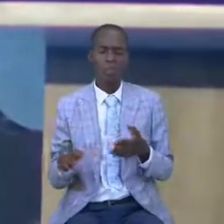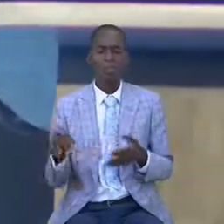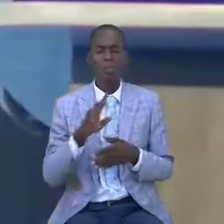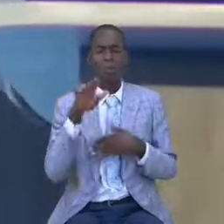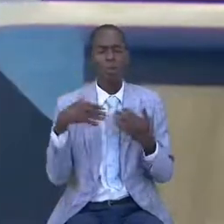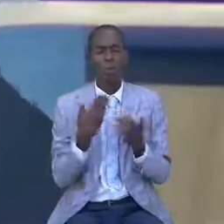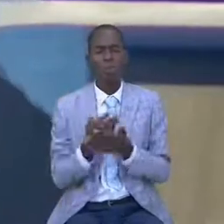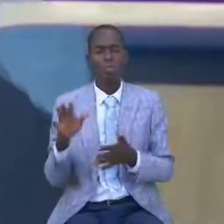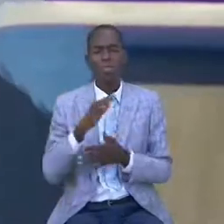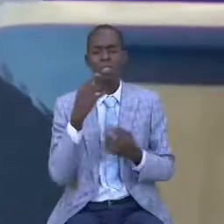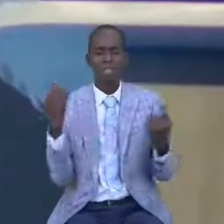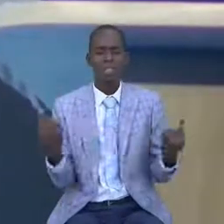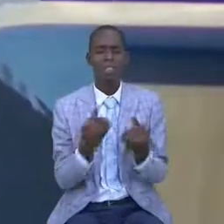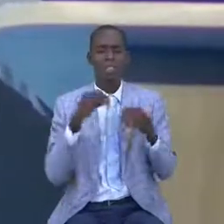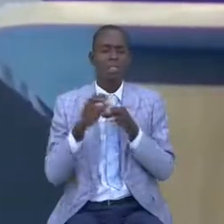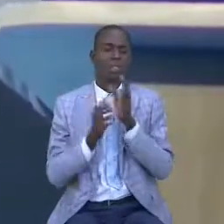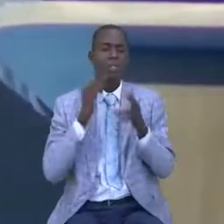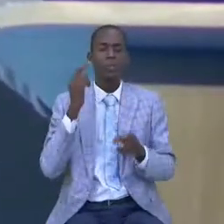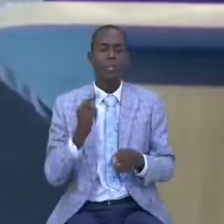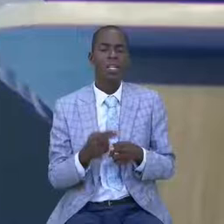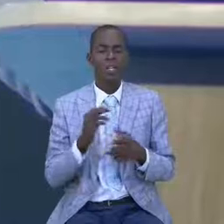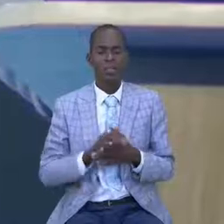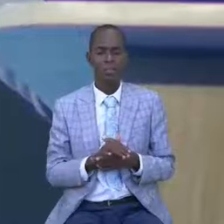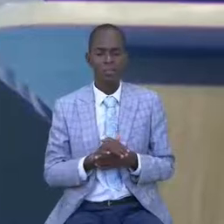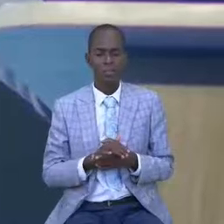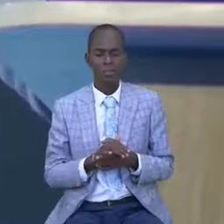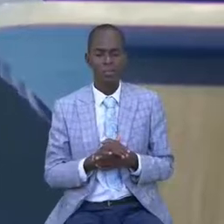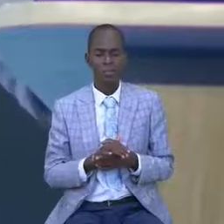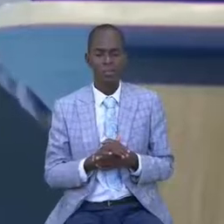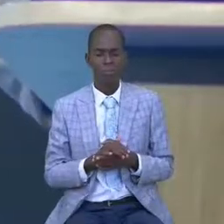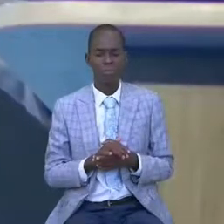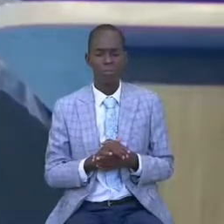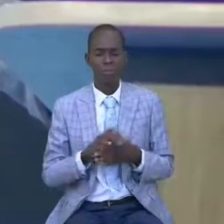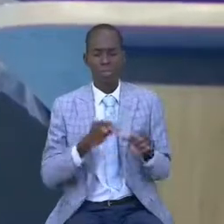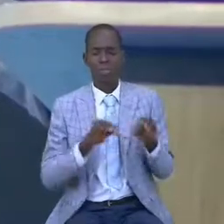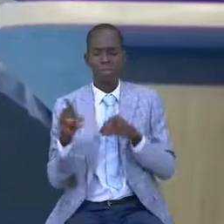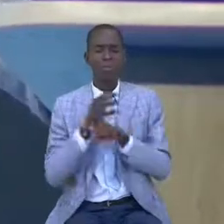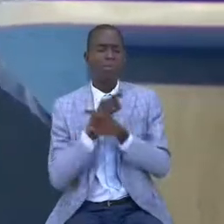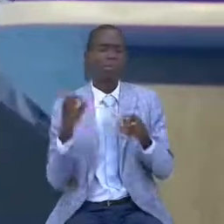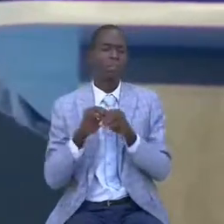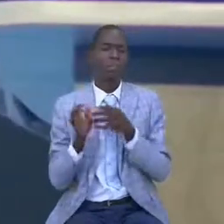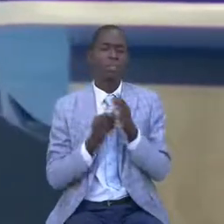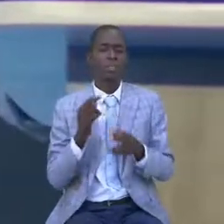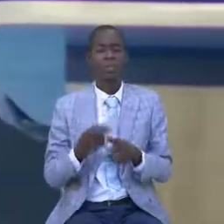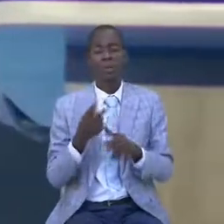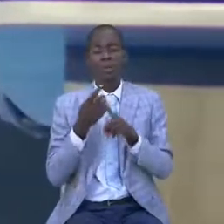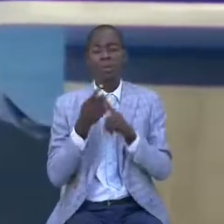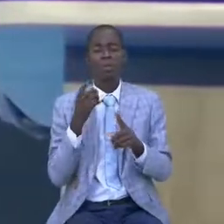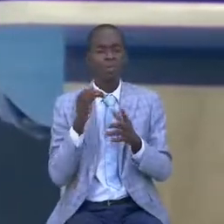transformateur. Donne-le-leur maintenant. Pardonne tous leurs péchés au nom de